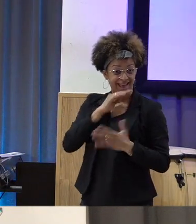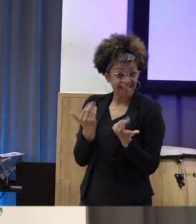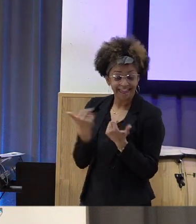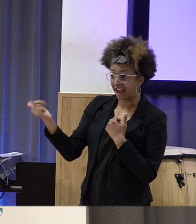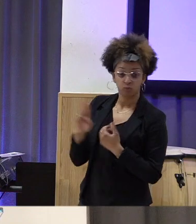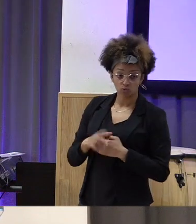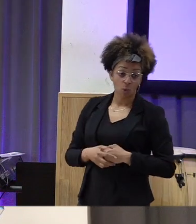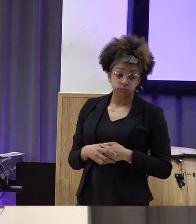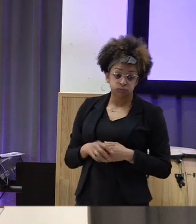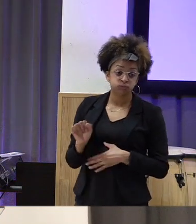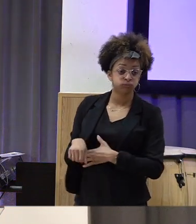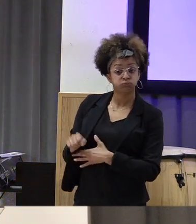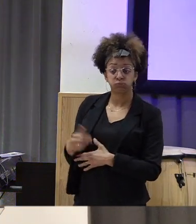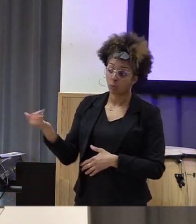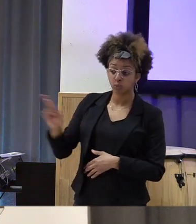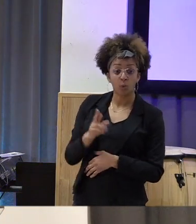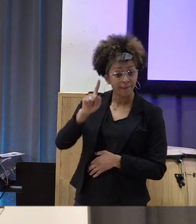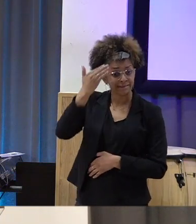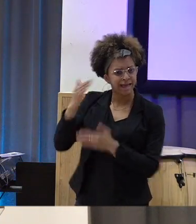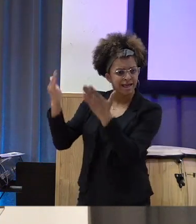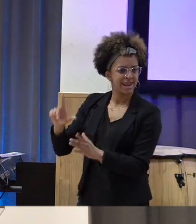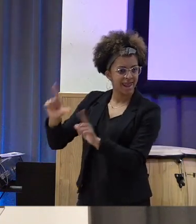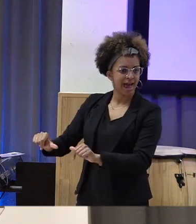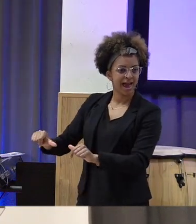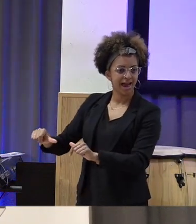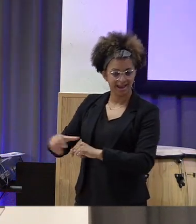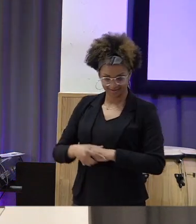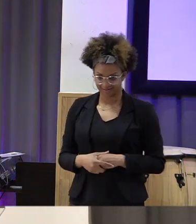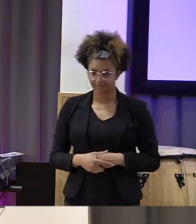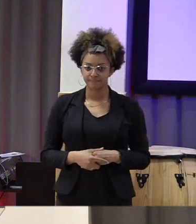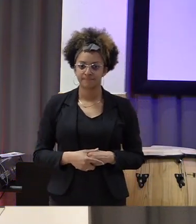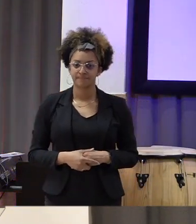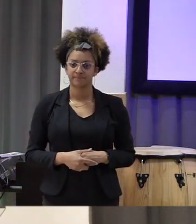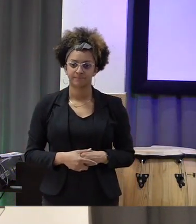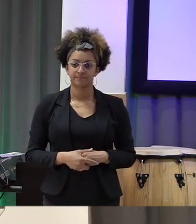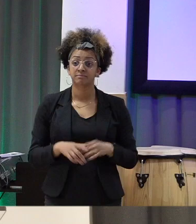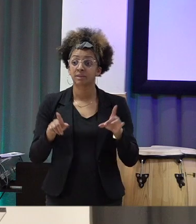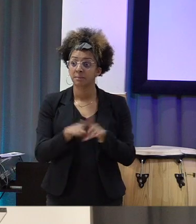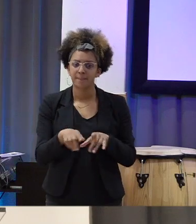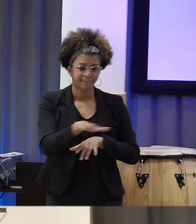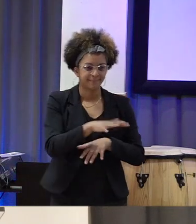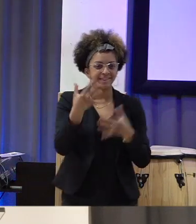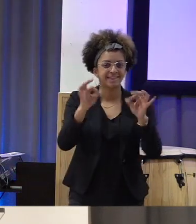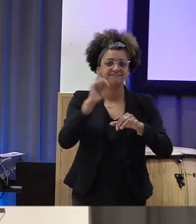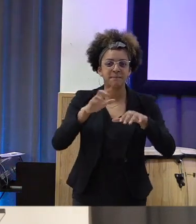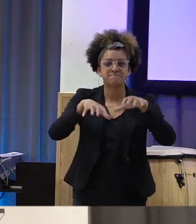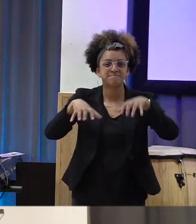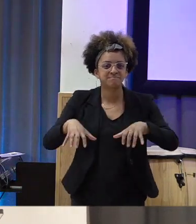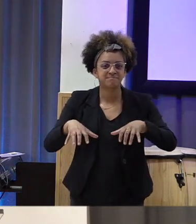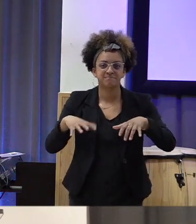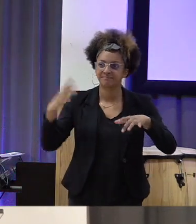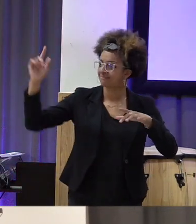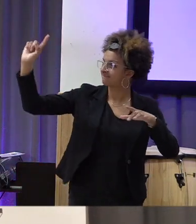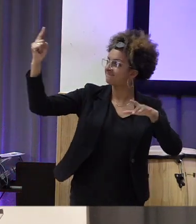Ainsi, les 10 vierges sortirent, a dit la parole de Dieu, à la rencontre de l'époux. Mais qu'est-il